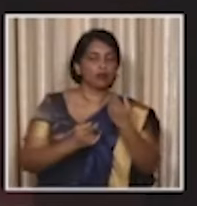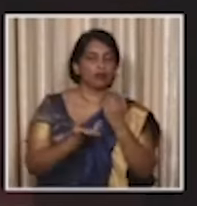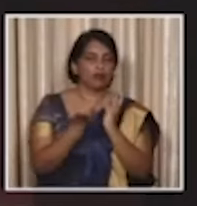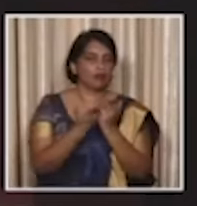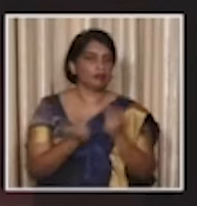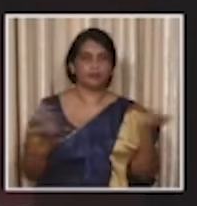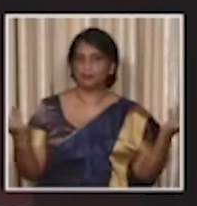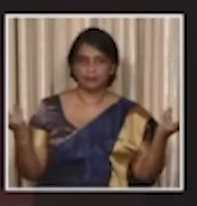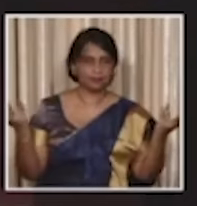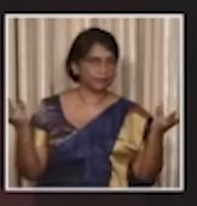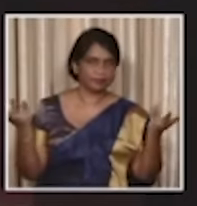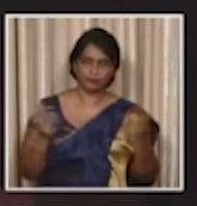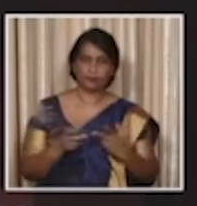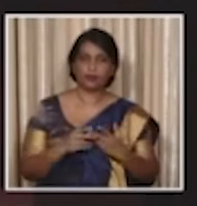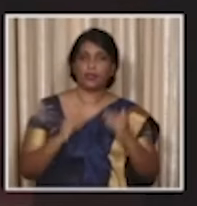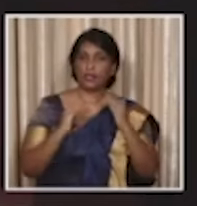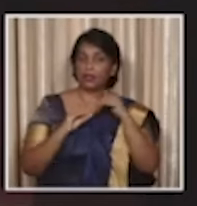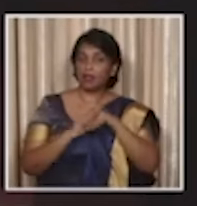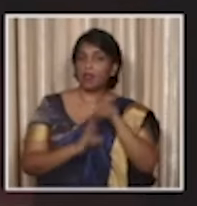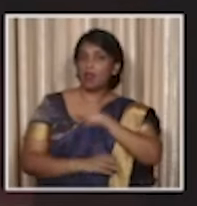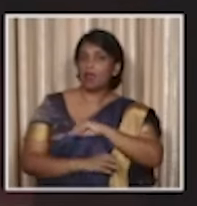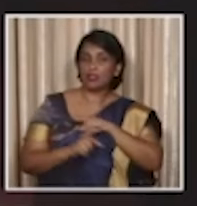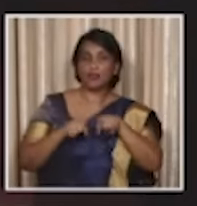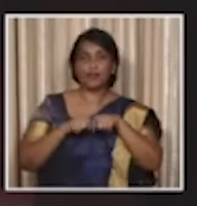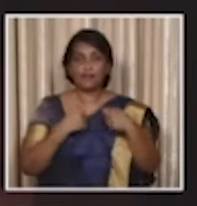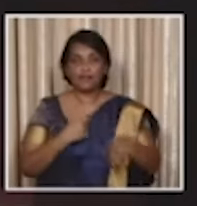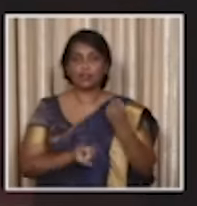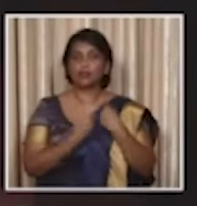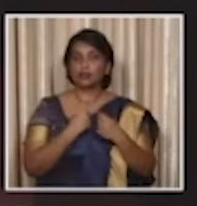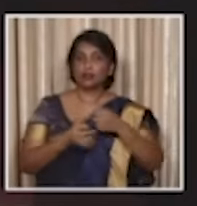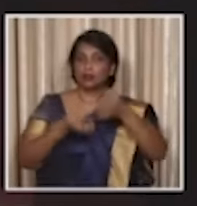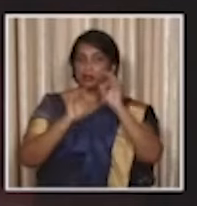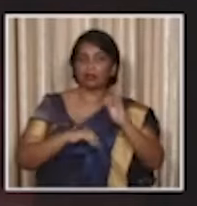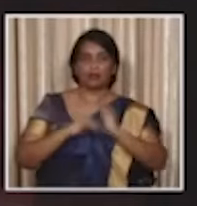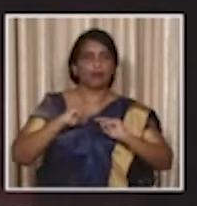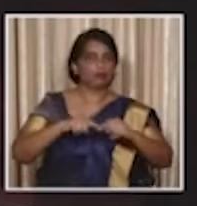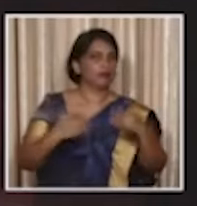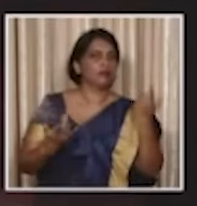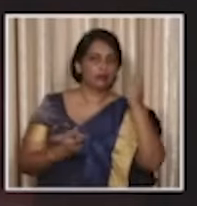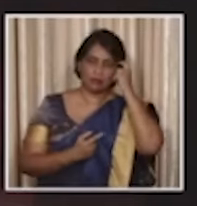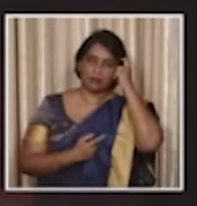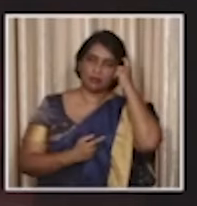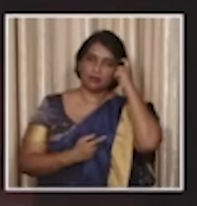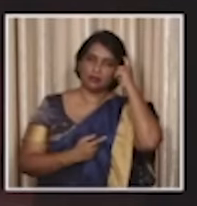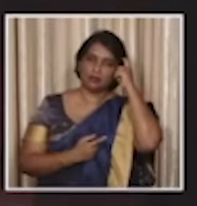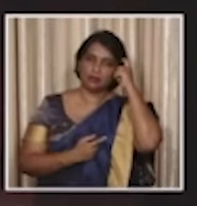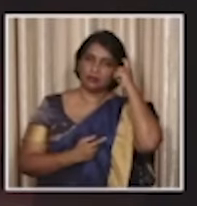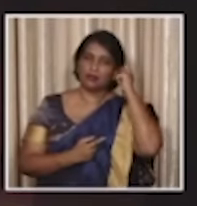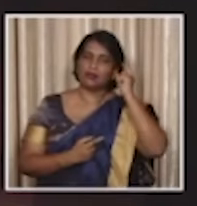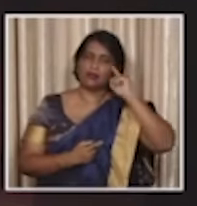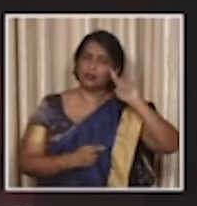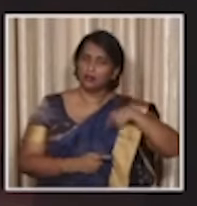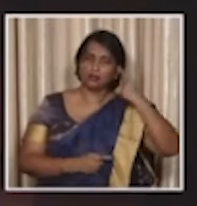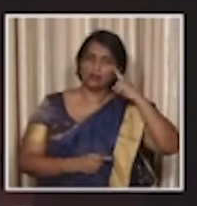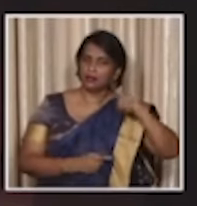නැහැ. ගෘහයක ආදායම් වියදම් සමීක්ෂණය හරියට ක්‍රියාත්මක කරලා නැහැ. හිතූ